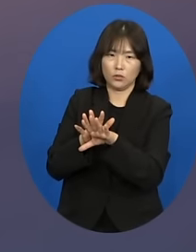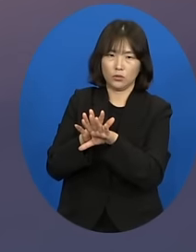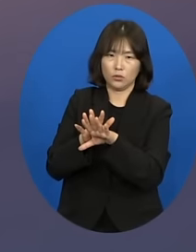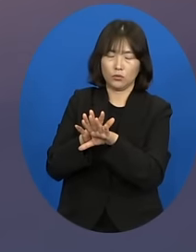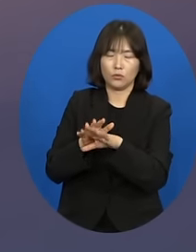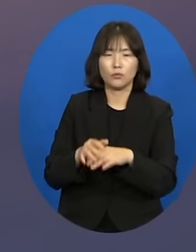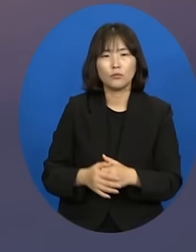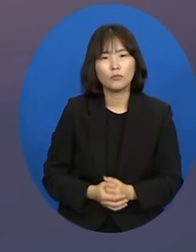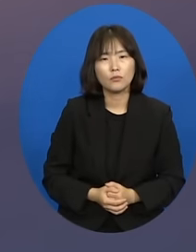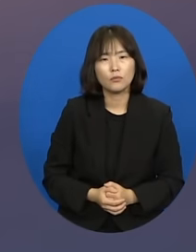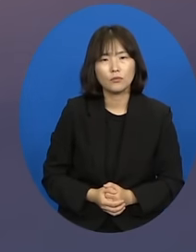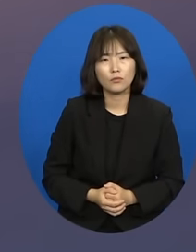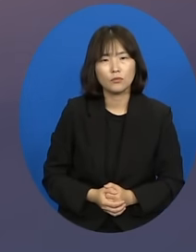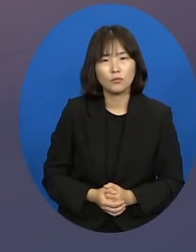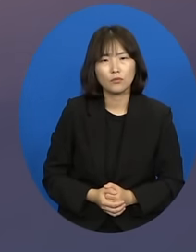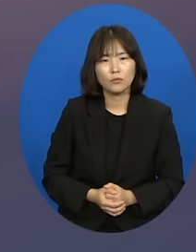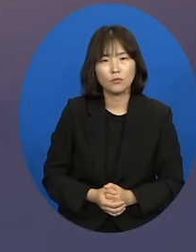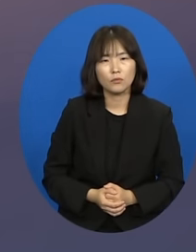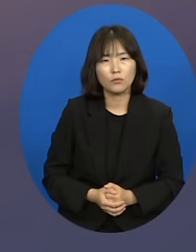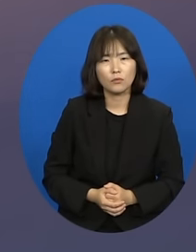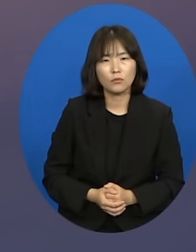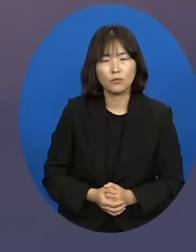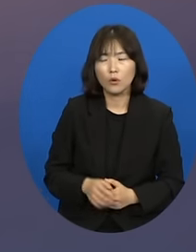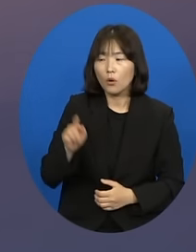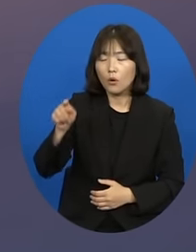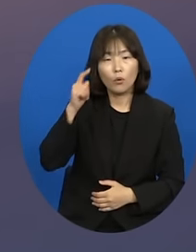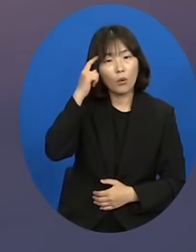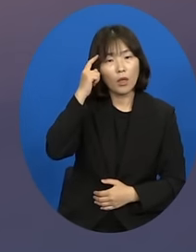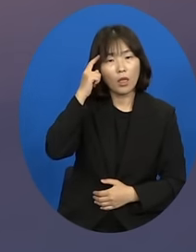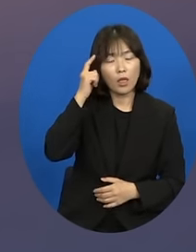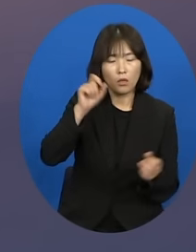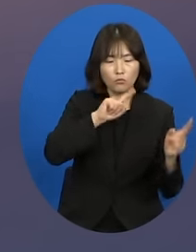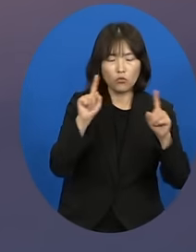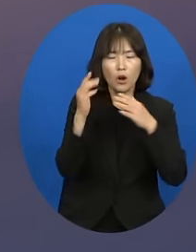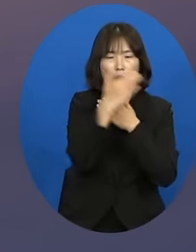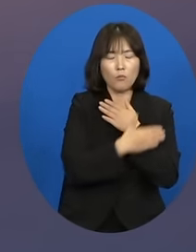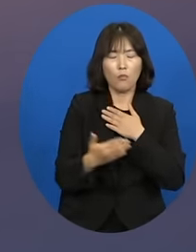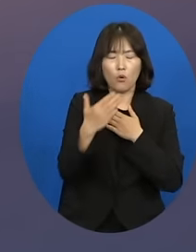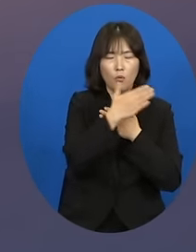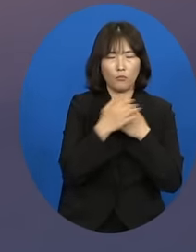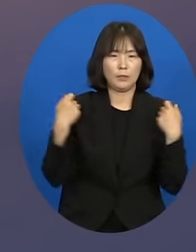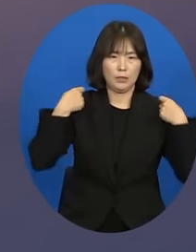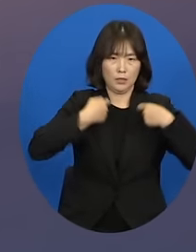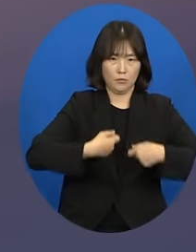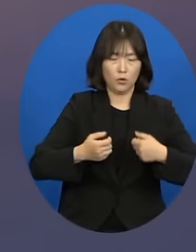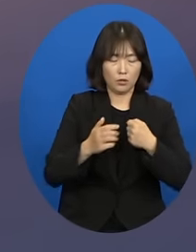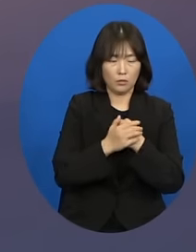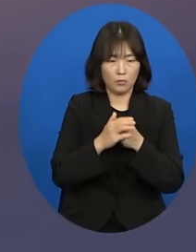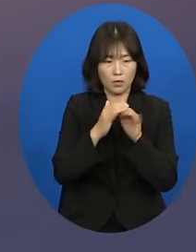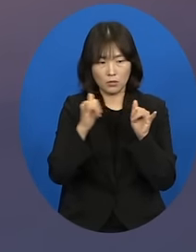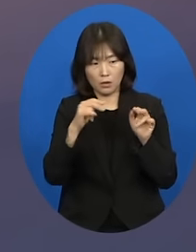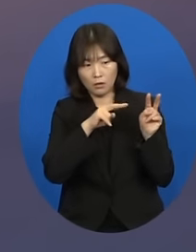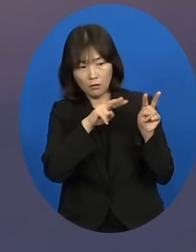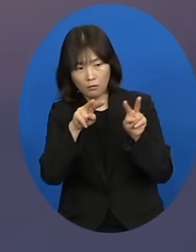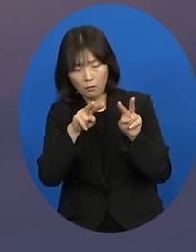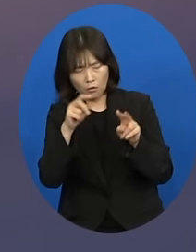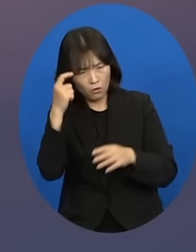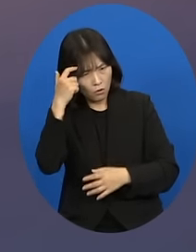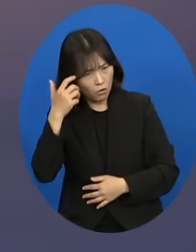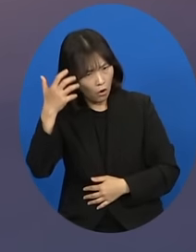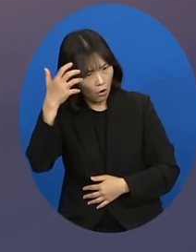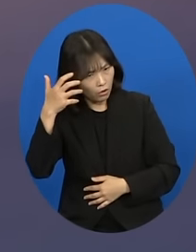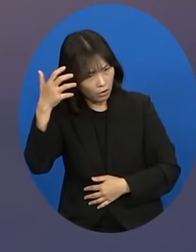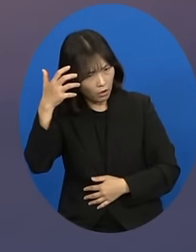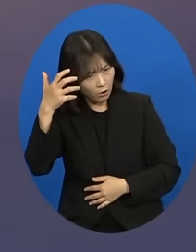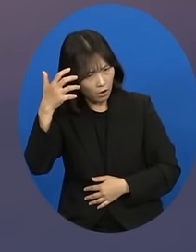홀연히 사라지시고 부활의 몸을 입으신 그리고 사람들이 보기에 영인가 할 정도로 뭔가